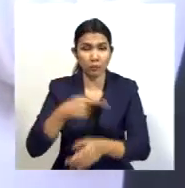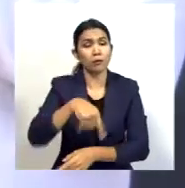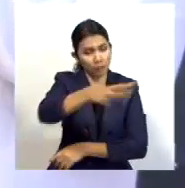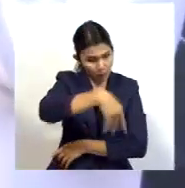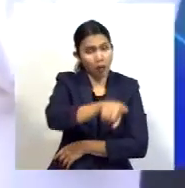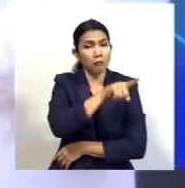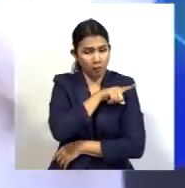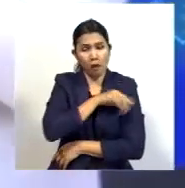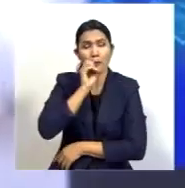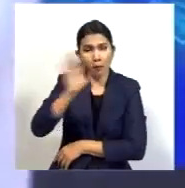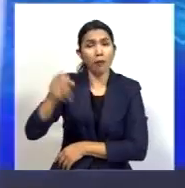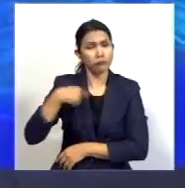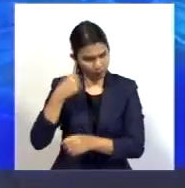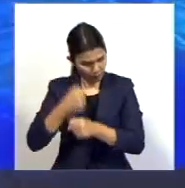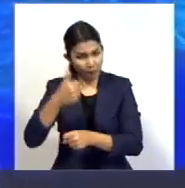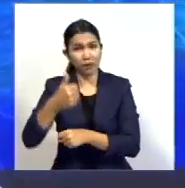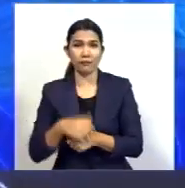ำให้ได้หมดอ่ะ